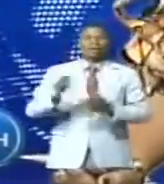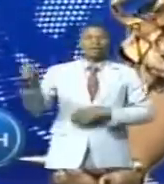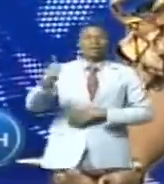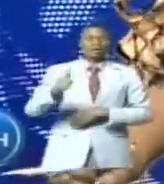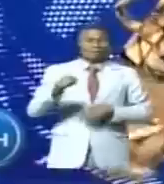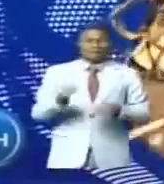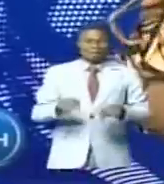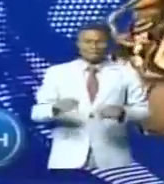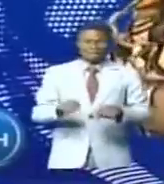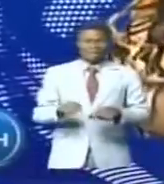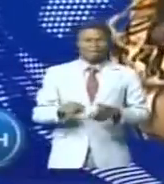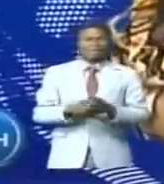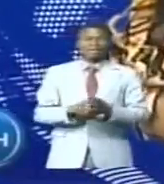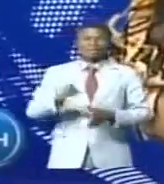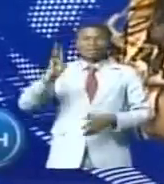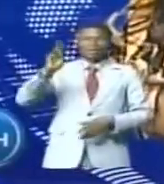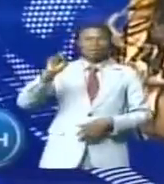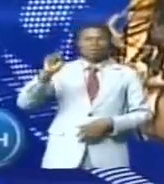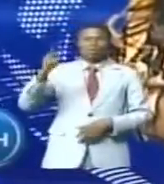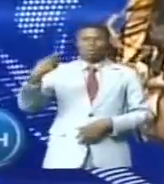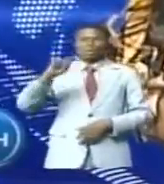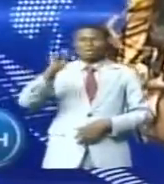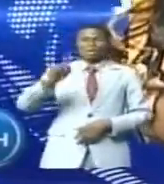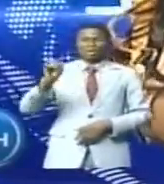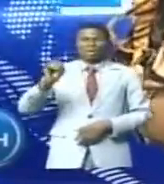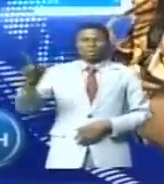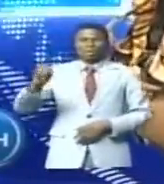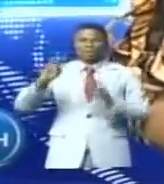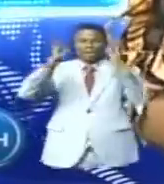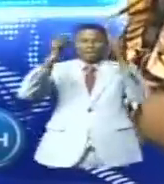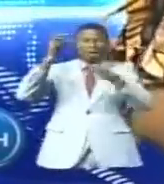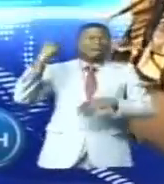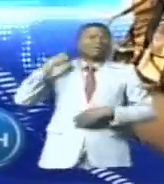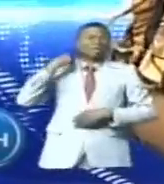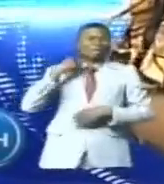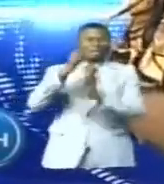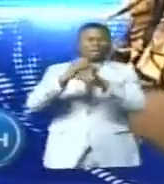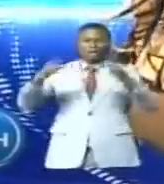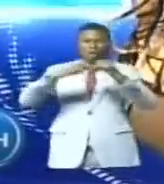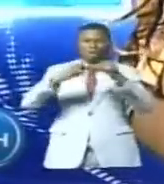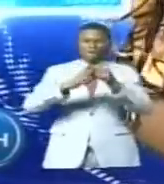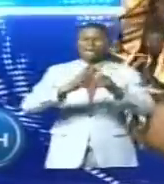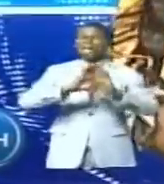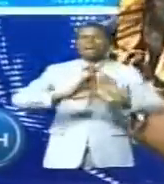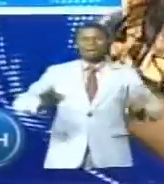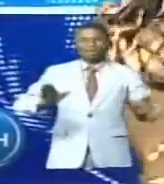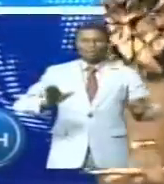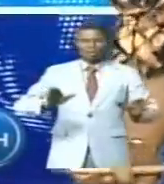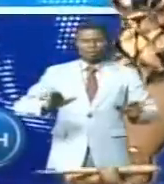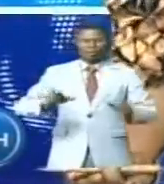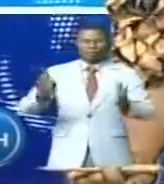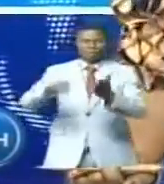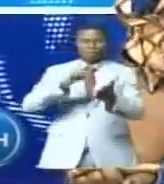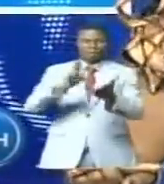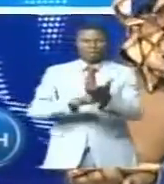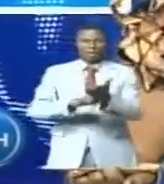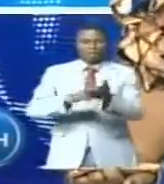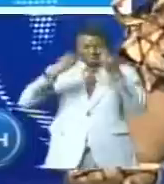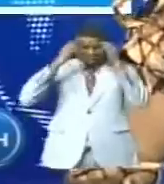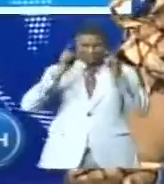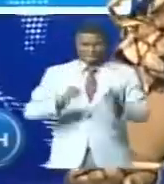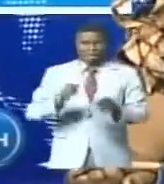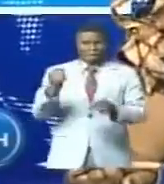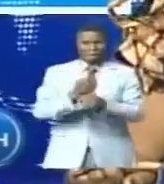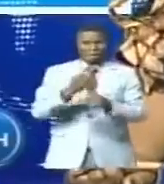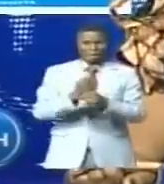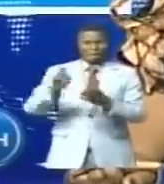siècle du poste de Bukangalonzo. La ville de Kingi va avoir un courant électrique fiable. Le protocole d'accord de service a été